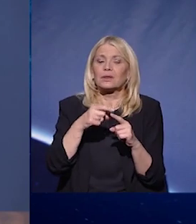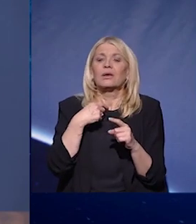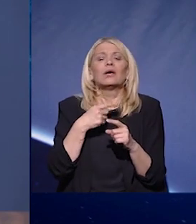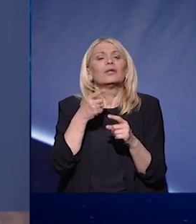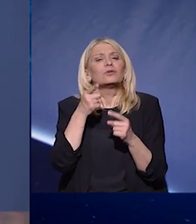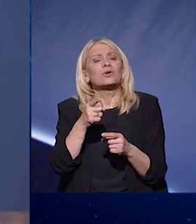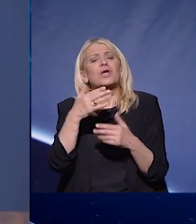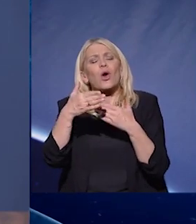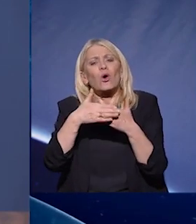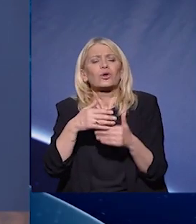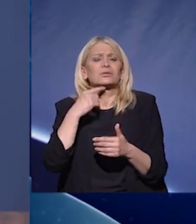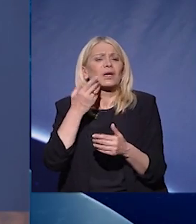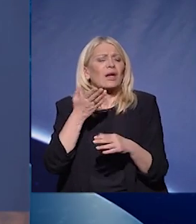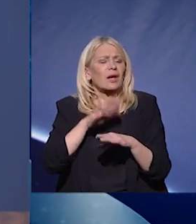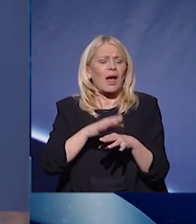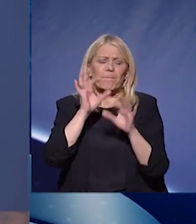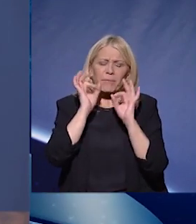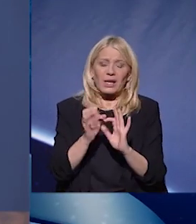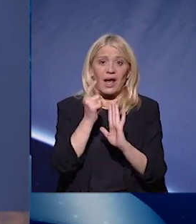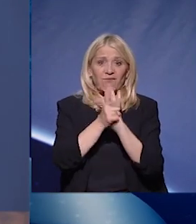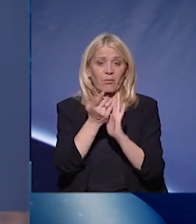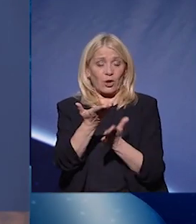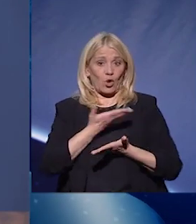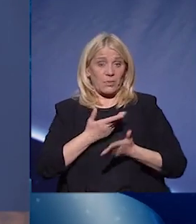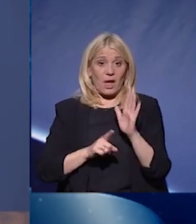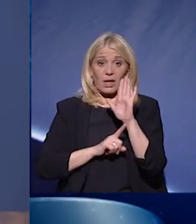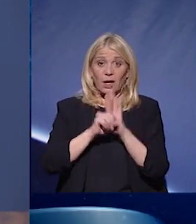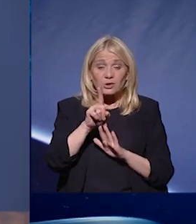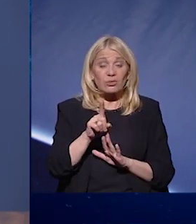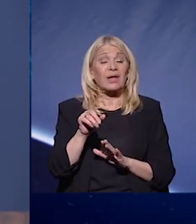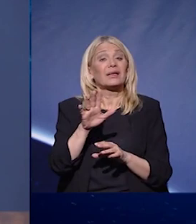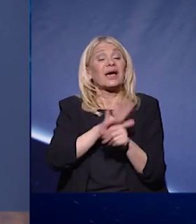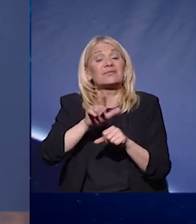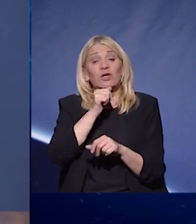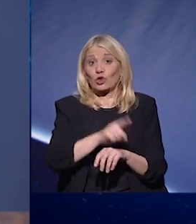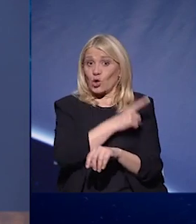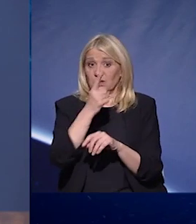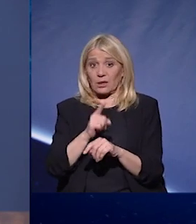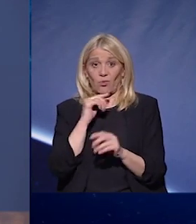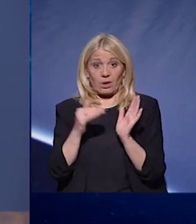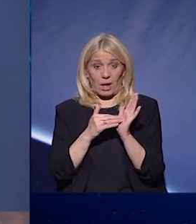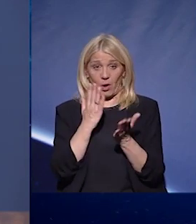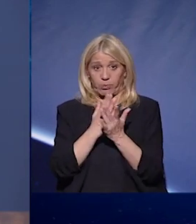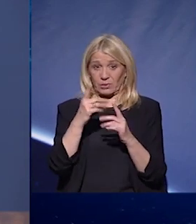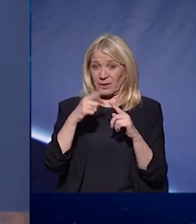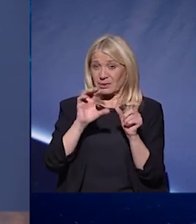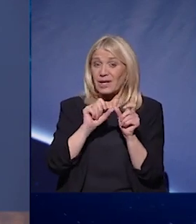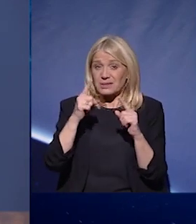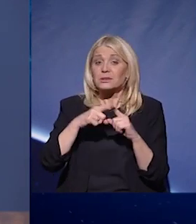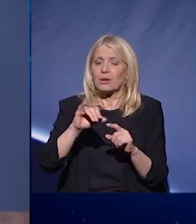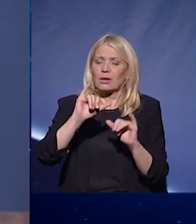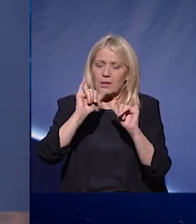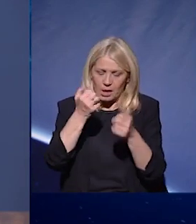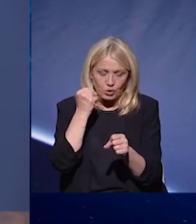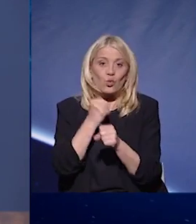isključivo se odnosi na pravovremeno dobijanje rezultata, a svi i do sada koji su trebali da budu testirani,